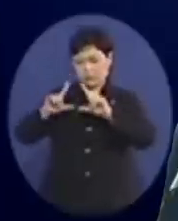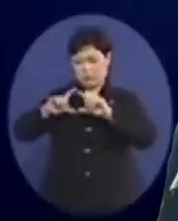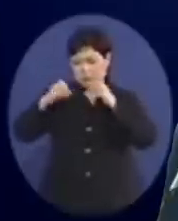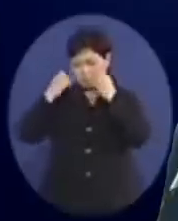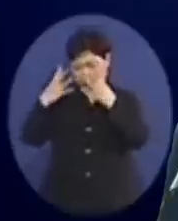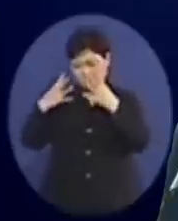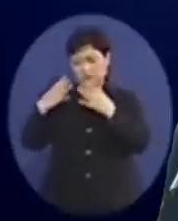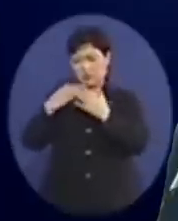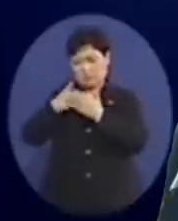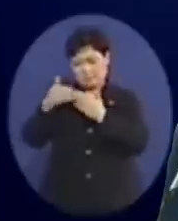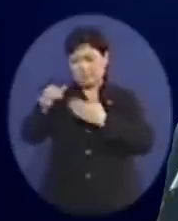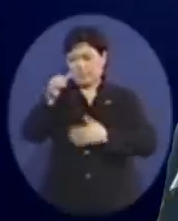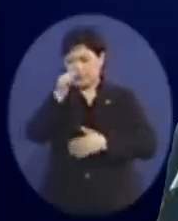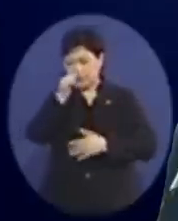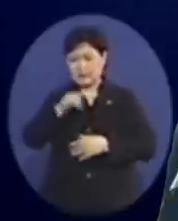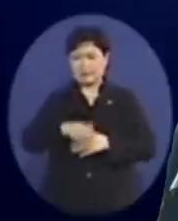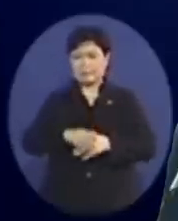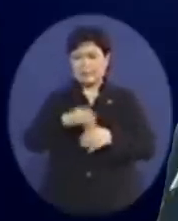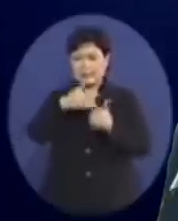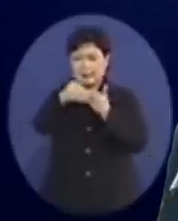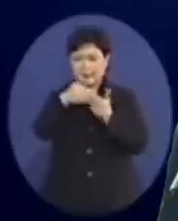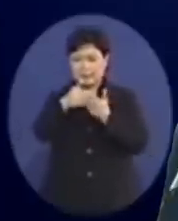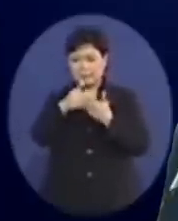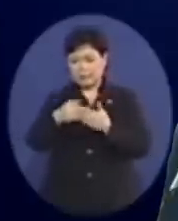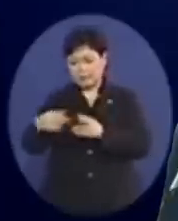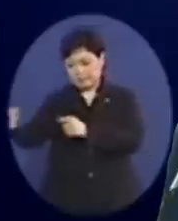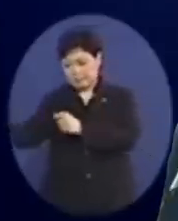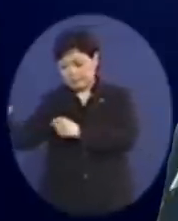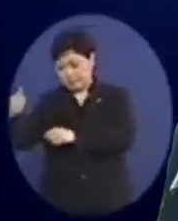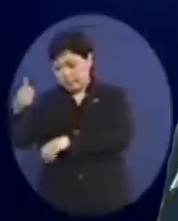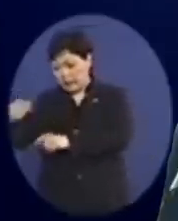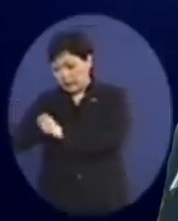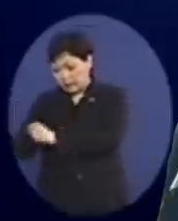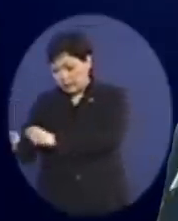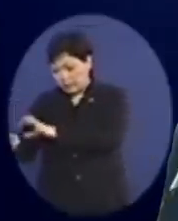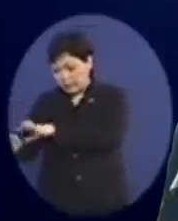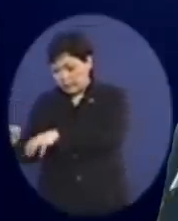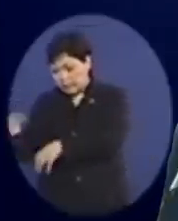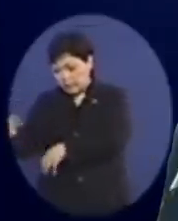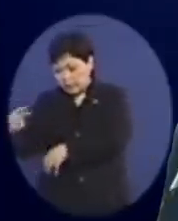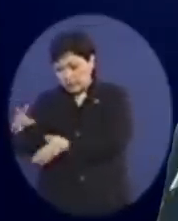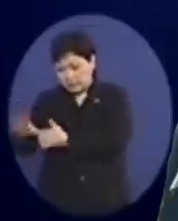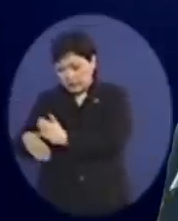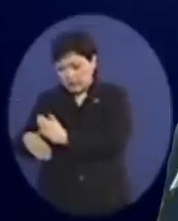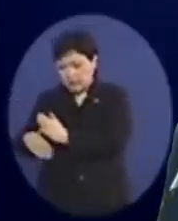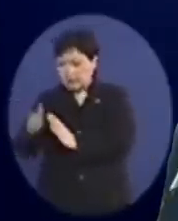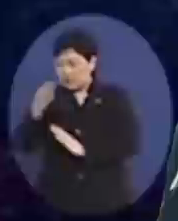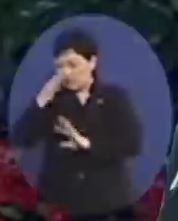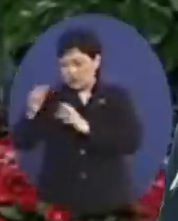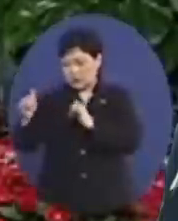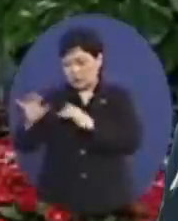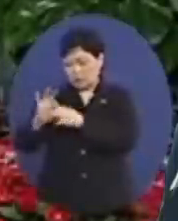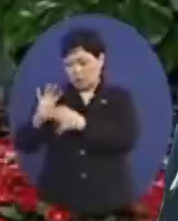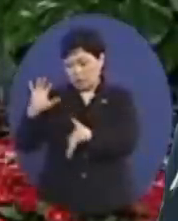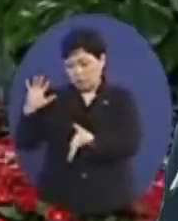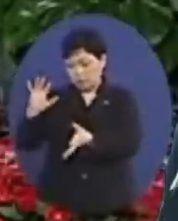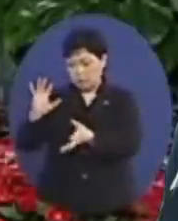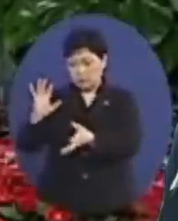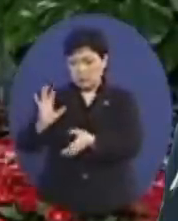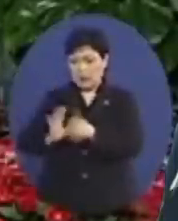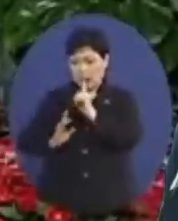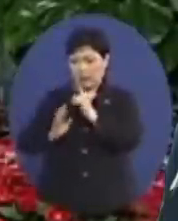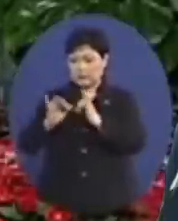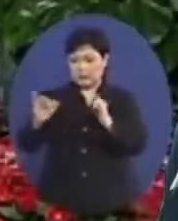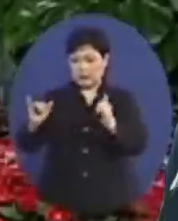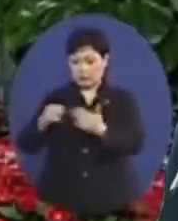합니다. 그런데 그 그림의 한쪽 구석에는 2000년 전 당시의 유대 사람하고는 전혀 상관이 없는 한